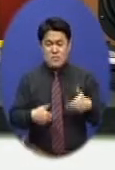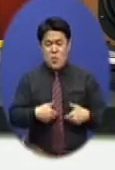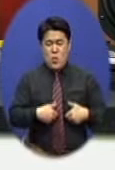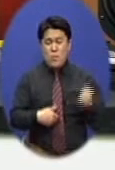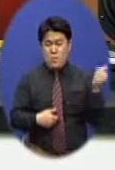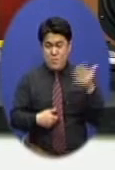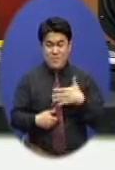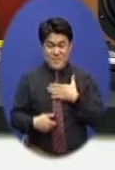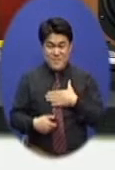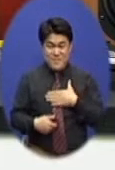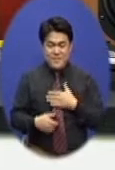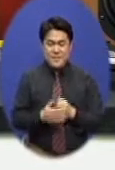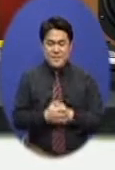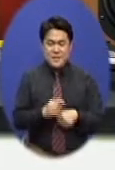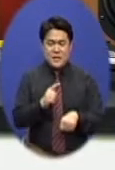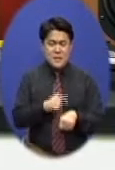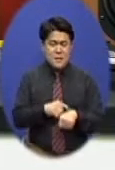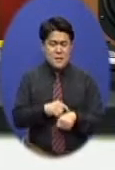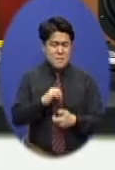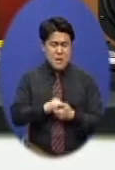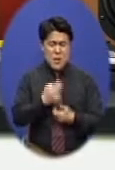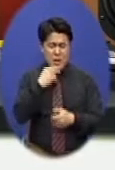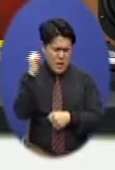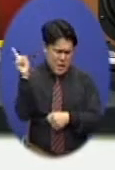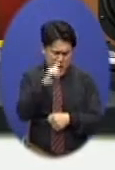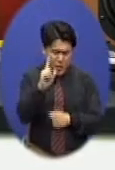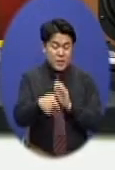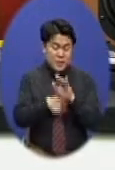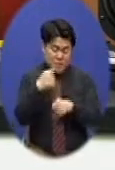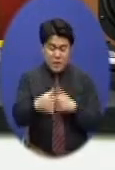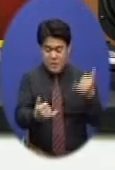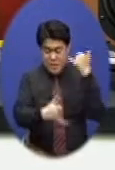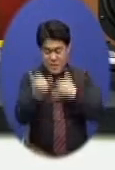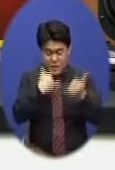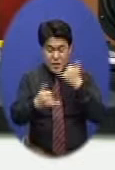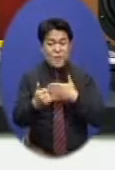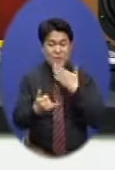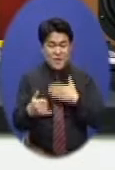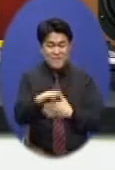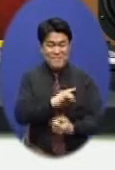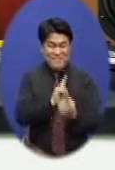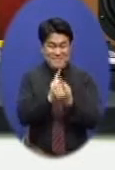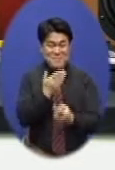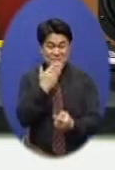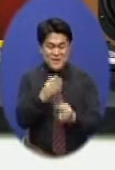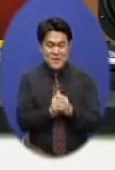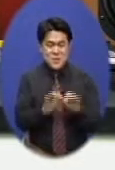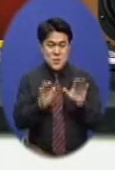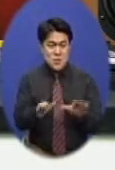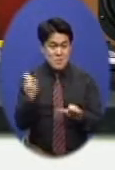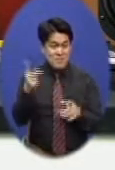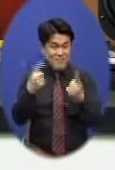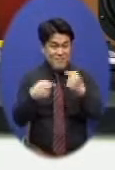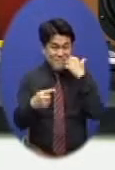번호이기 때문에 시간 제한 없이 아무 때나 이렇게 들어오시면 저희와 함께 만날 수 있습니다. 그렇습니다. 즉석 참여자